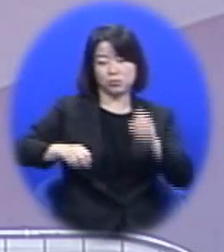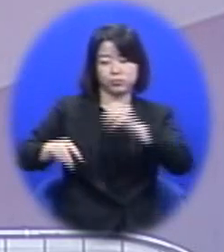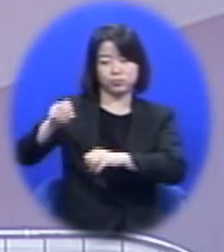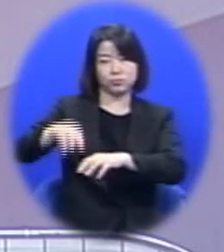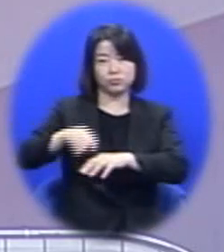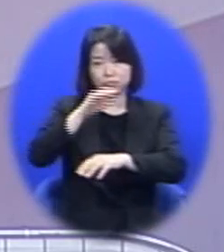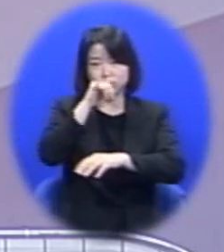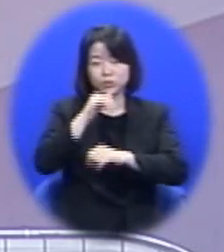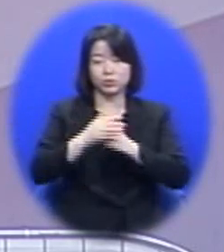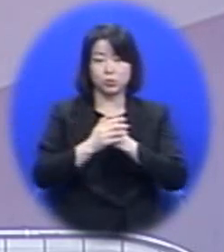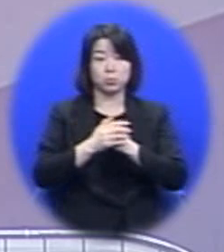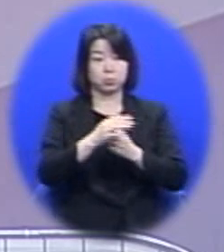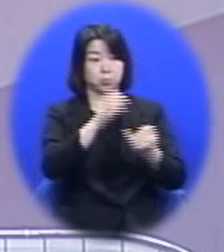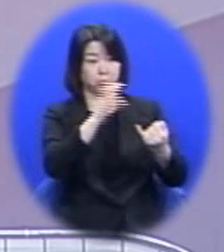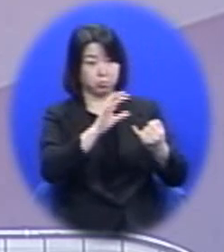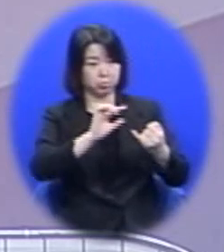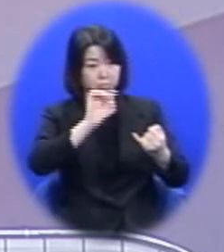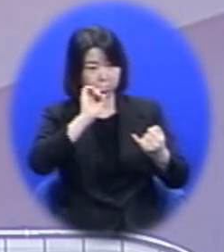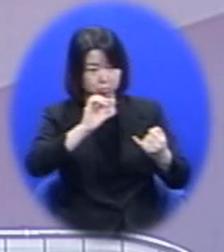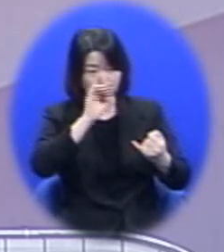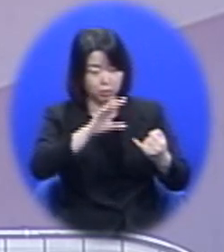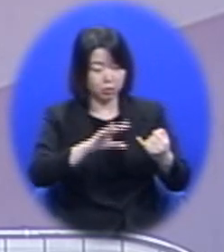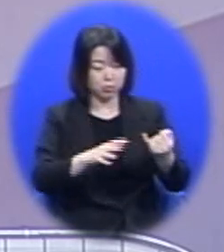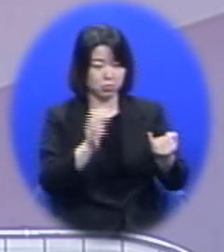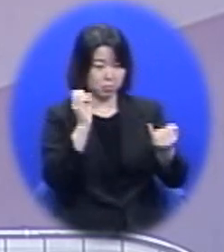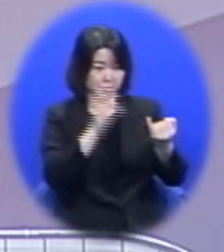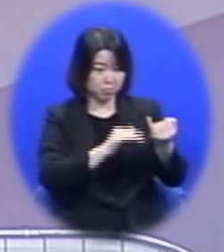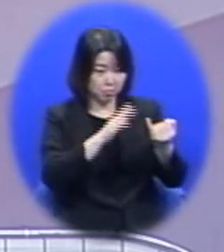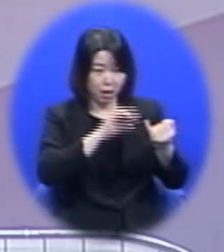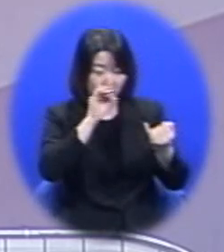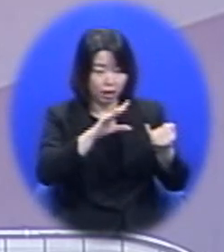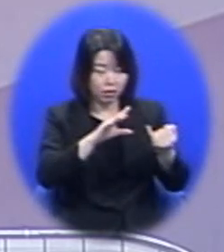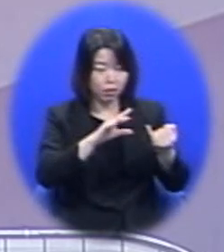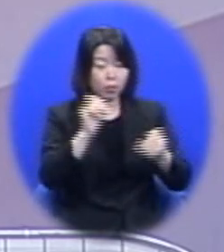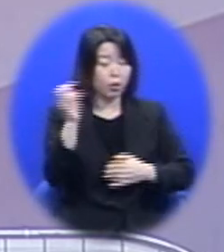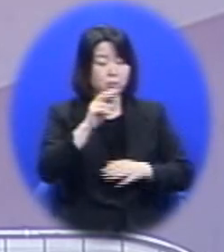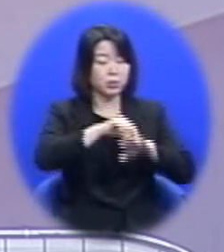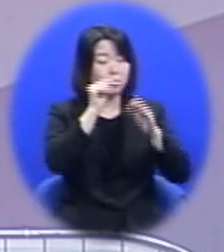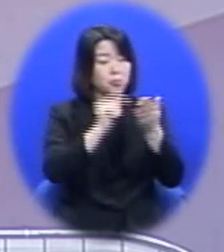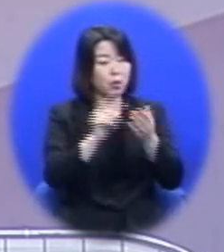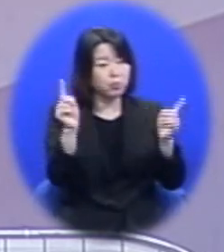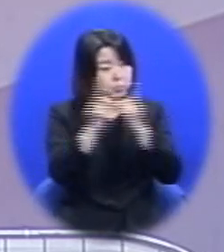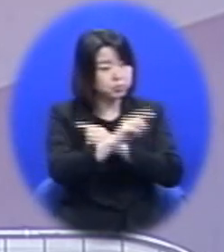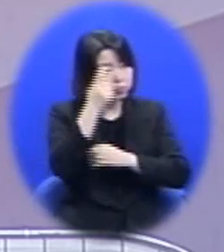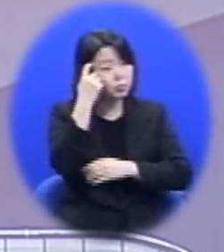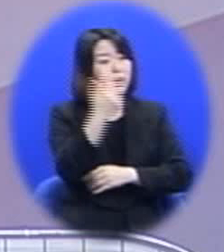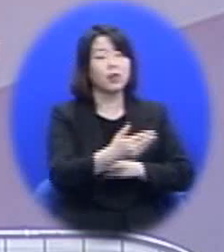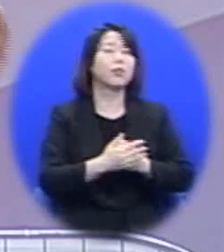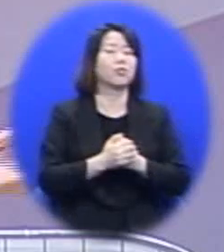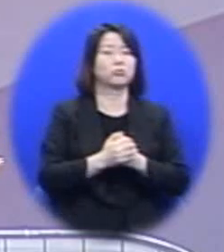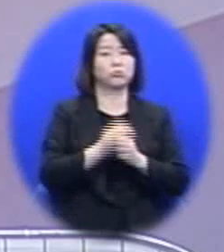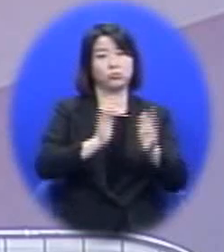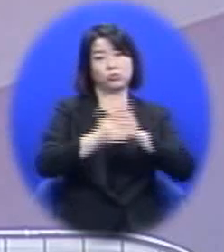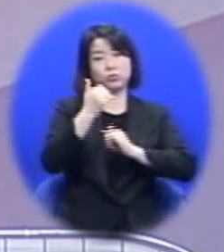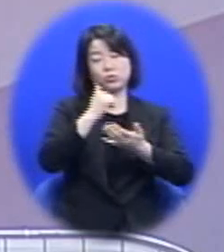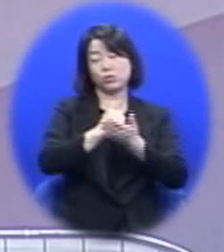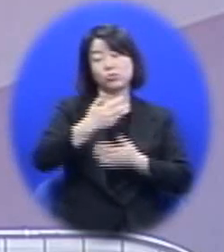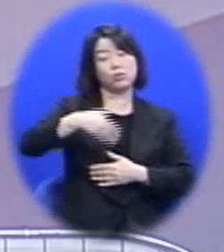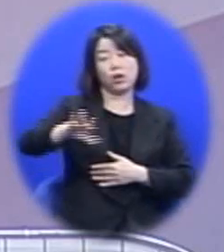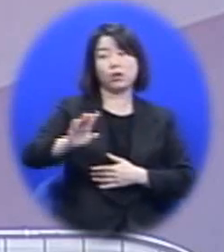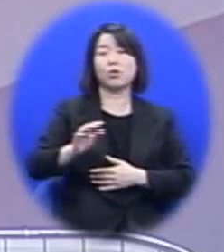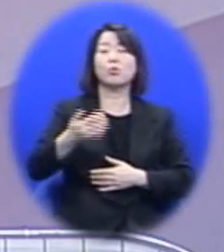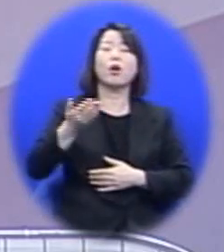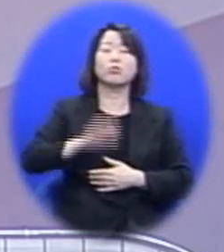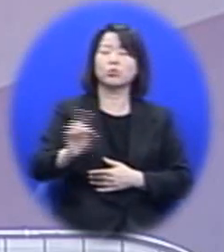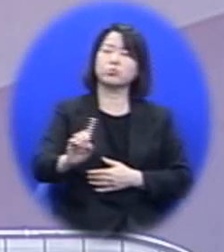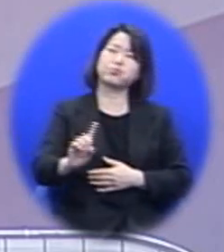너 그렇게 야단쳐도 안 되고 달래도 안 되는 아이가 갑자기 마음이 그렇게 바뀌었냐 물어봤더니 예수님께서 가라고 하는데 어떻게 하냐는